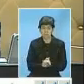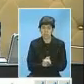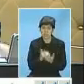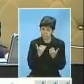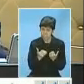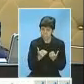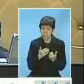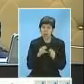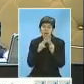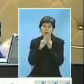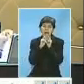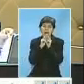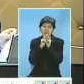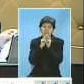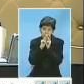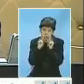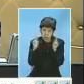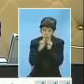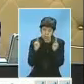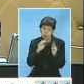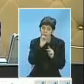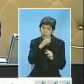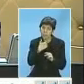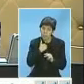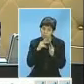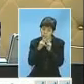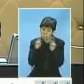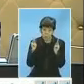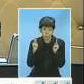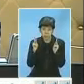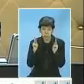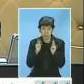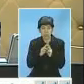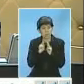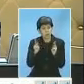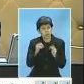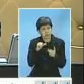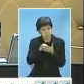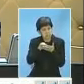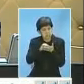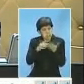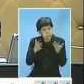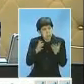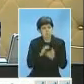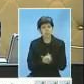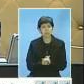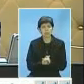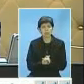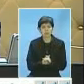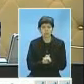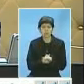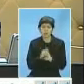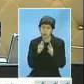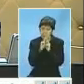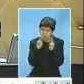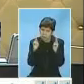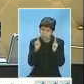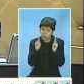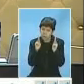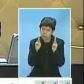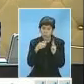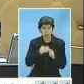ะครับกรรมธิการท่านก็บอกว่าท่านก็ต้องท่านไม่ได้สงวนคำแปลยติไว้นะกรรมธิการเขา